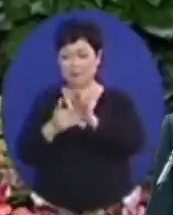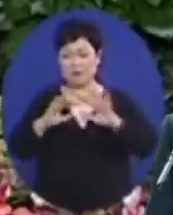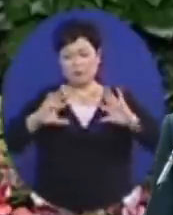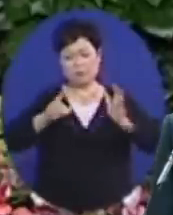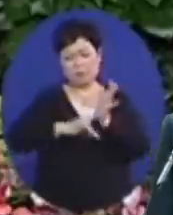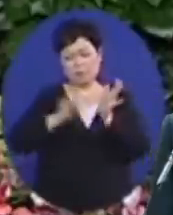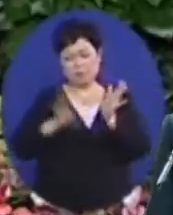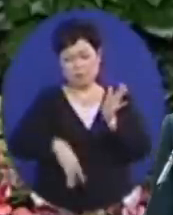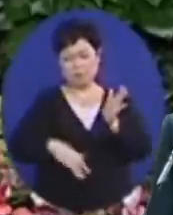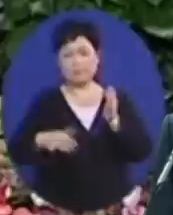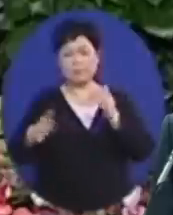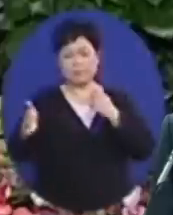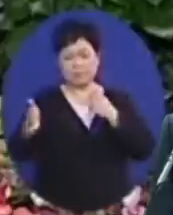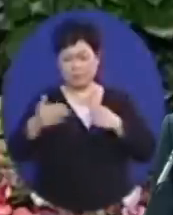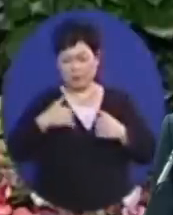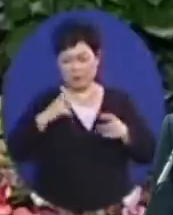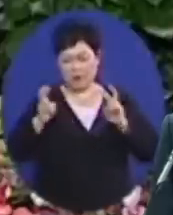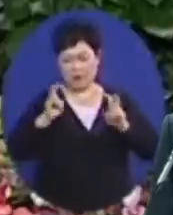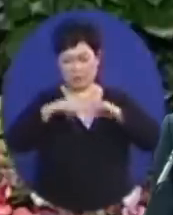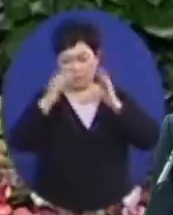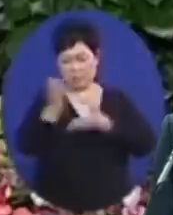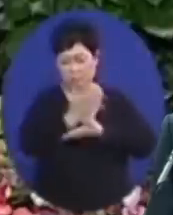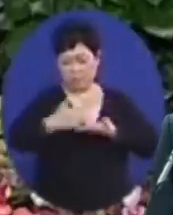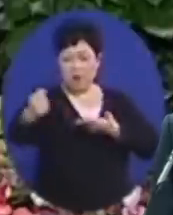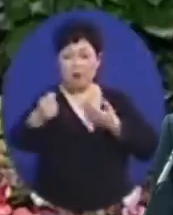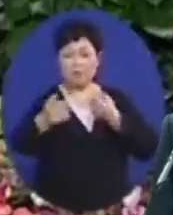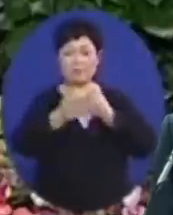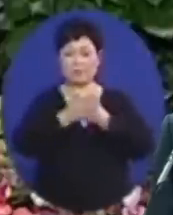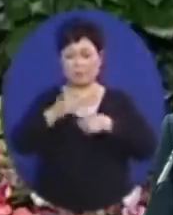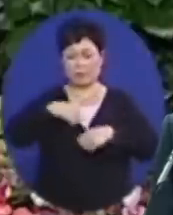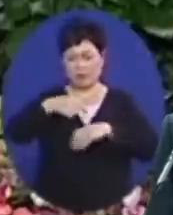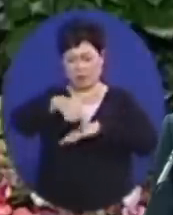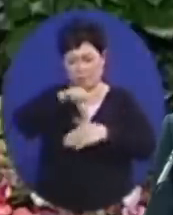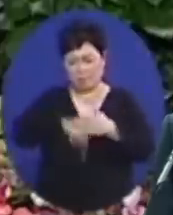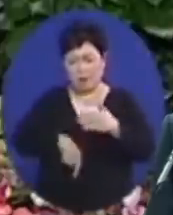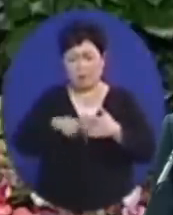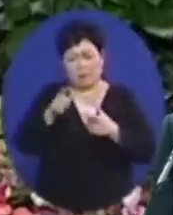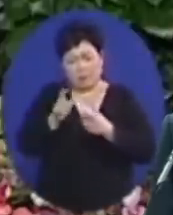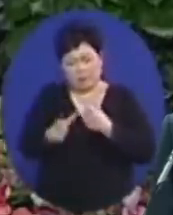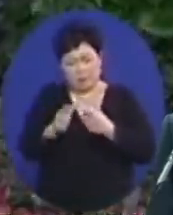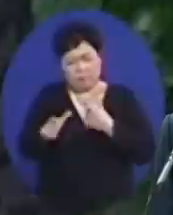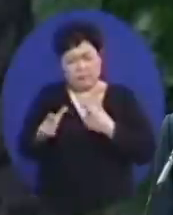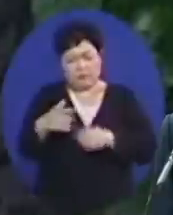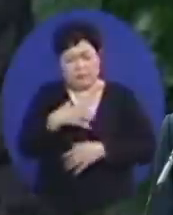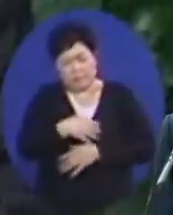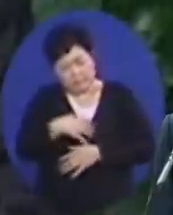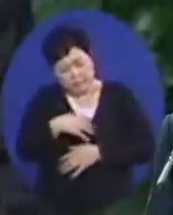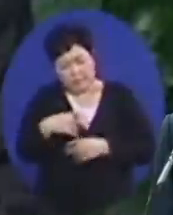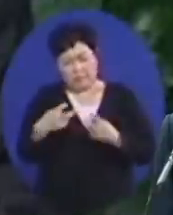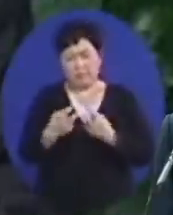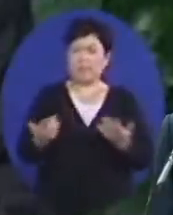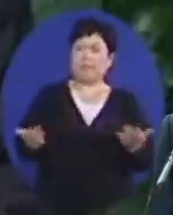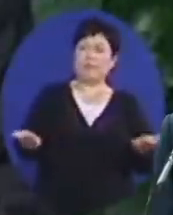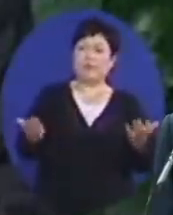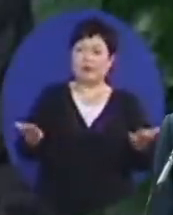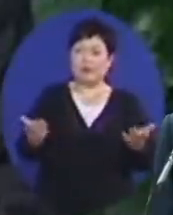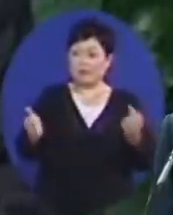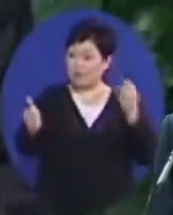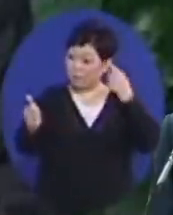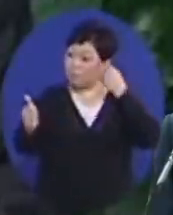세금으로 나의 회사를 다 빼앗아가려고 하는데 내 마음이 괴로워 못 견디겠다, 어찌 해야 되겠는가.